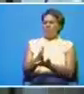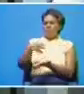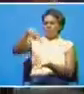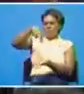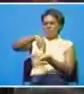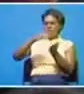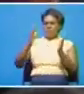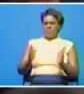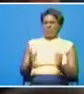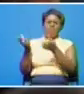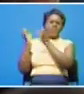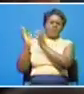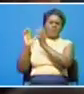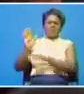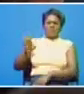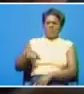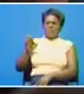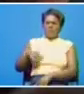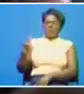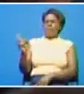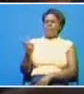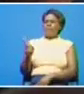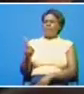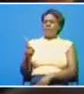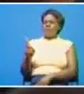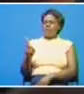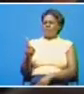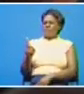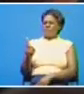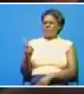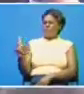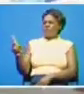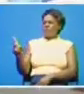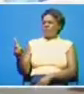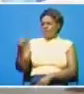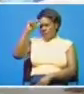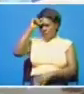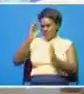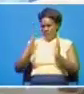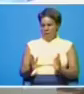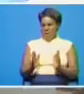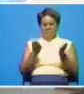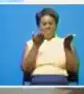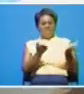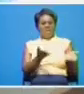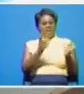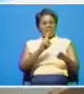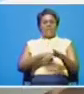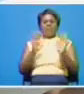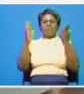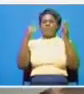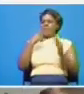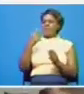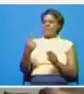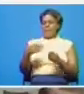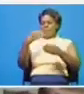mgombea uwakilishi wa kike katika kaunti ya Nairobi, Esther Pasaris. Gavana wa Bomet Isaac Ruto alikuwepo katika hafla hiyo na kusema